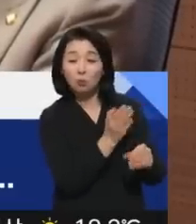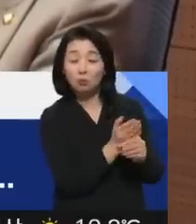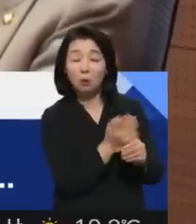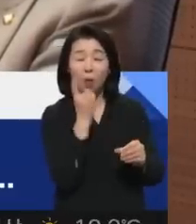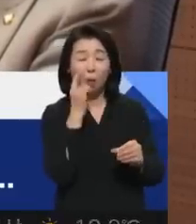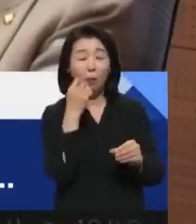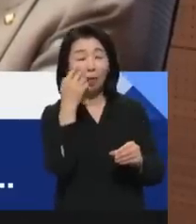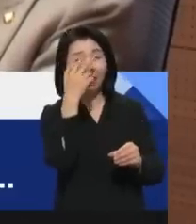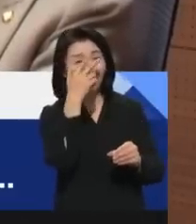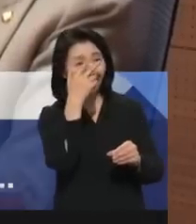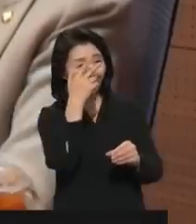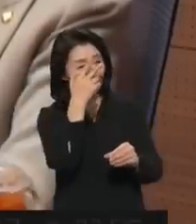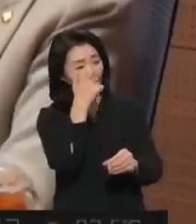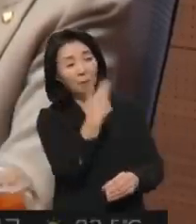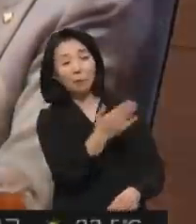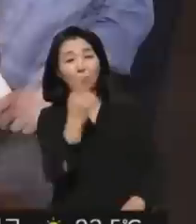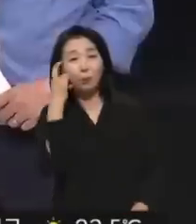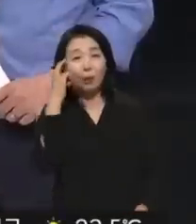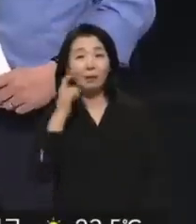이것을 가만히 두느냐.